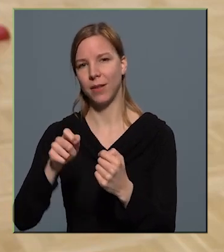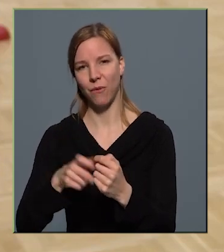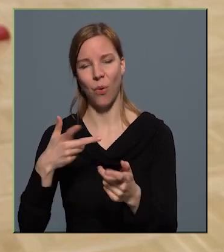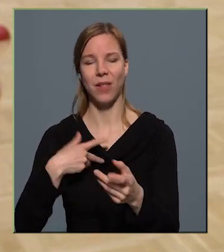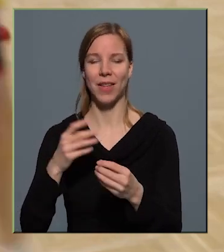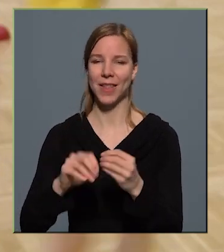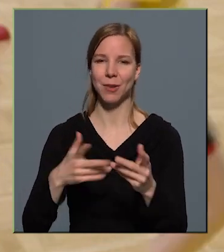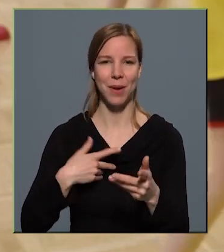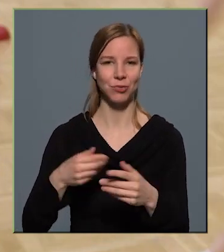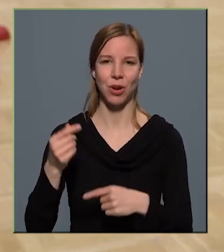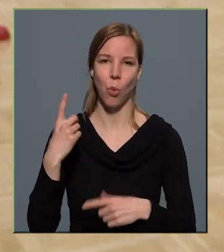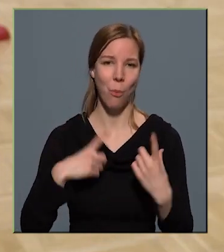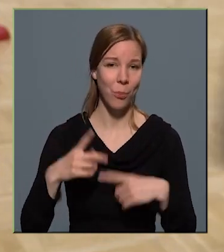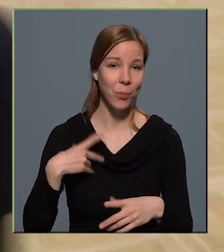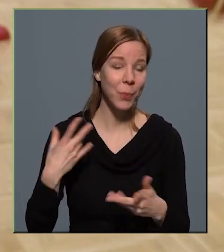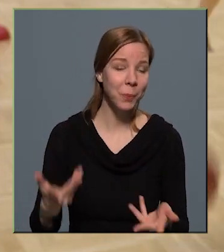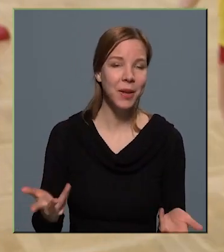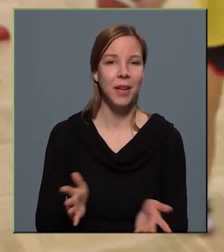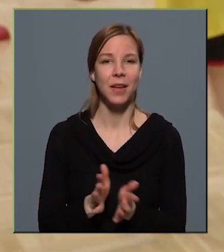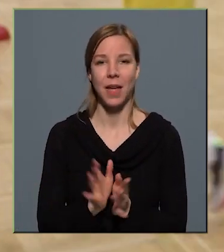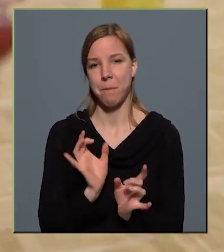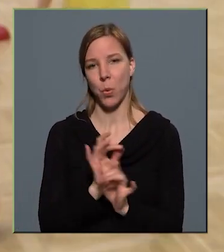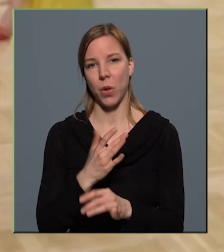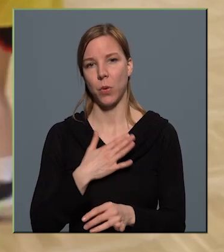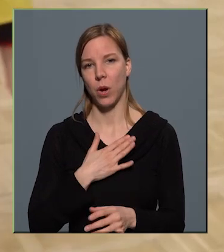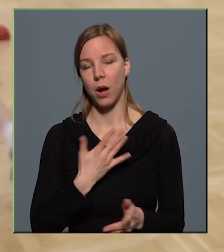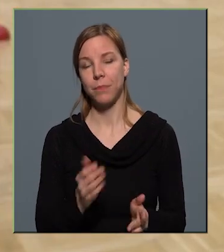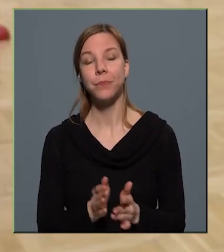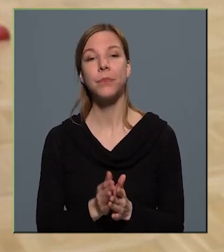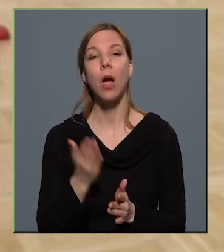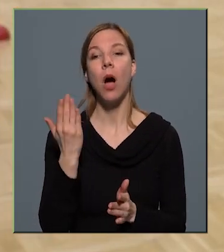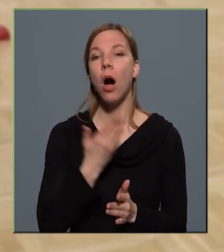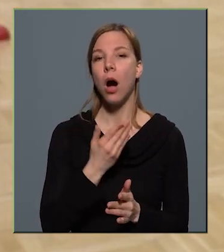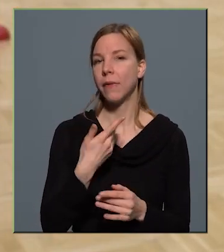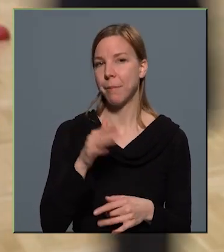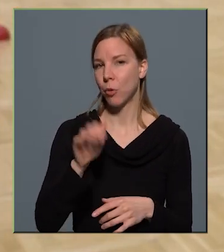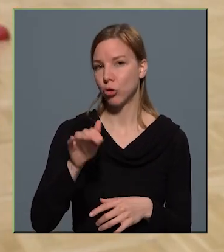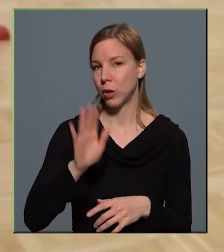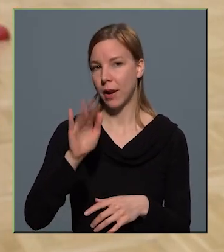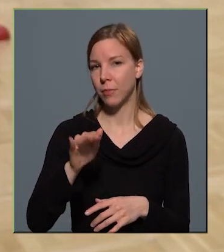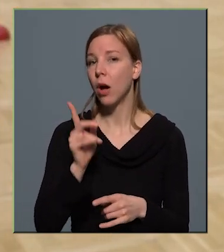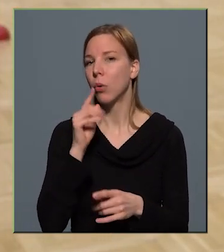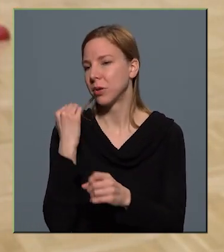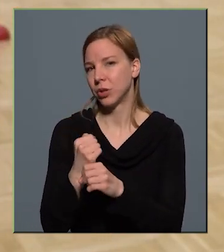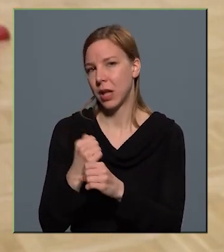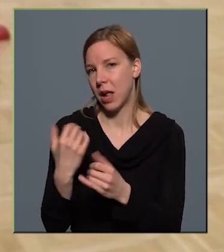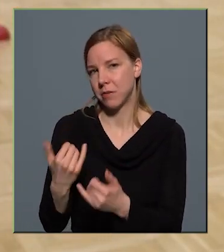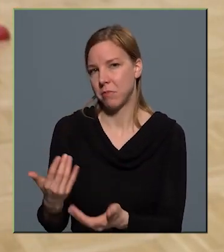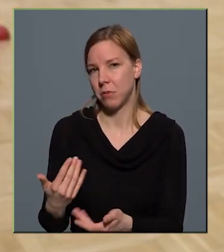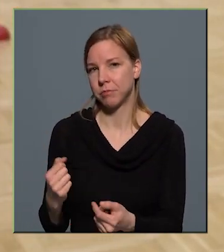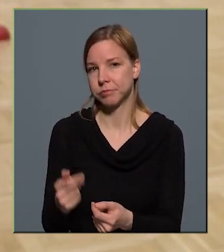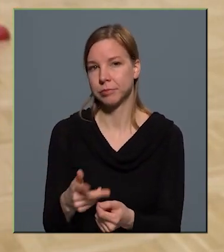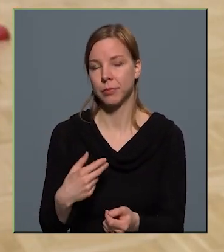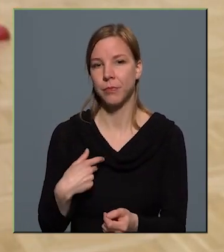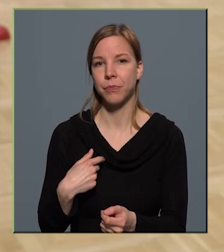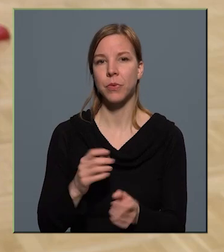élek, de boldogan teszem ezt is. Amikor nem kosarazol manapság, akkor mit csinálsz? Hát